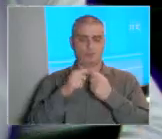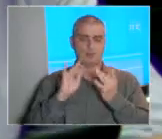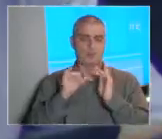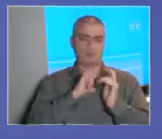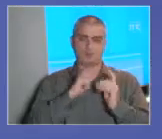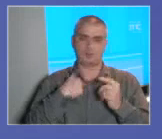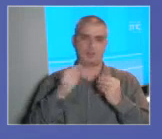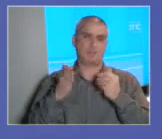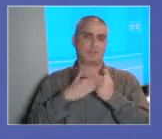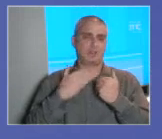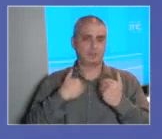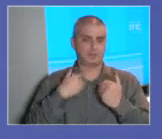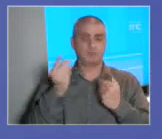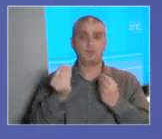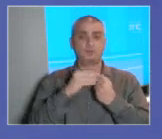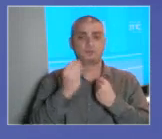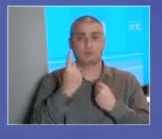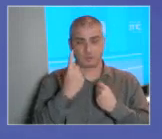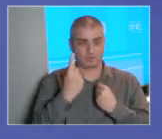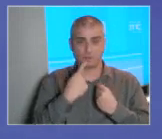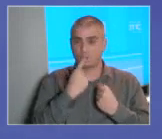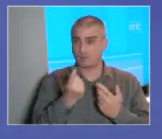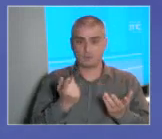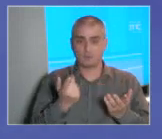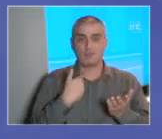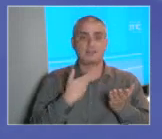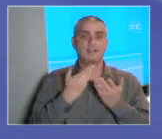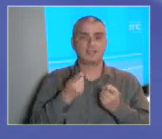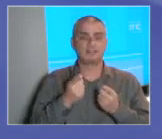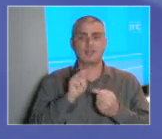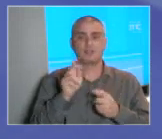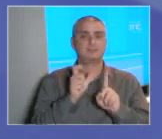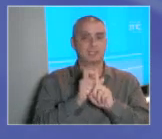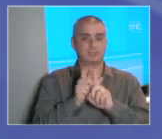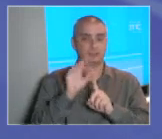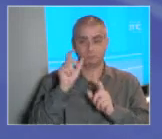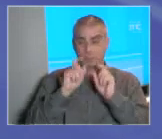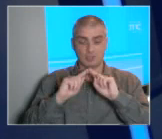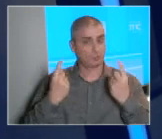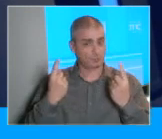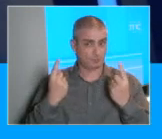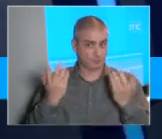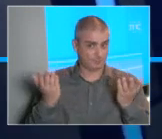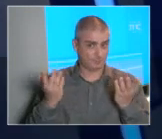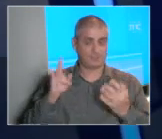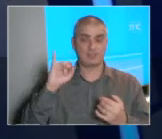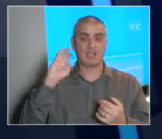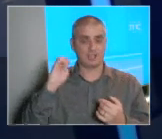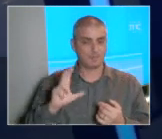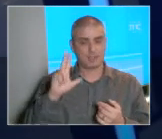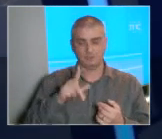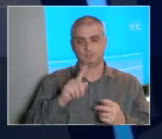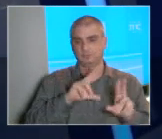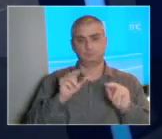לניגוד העניינים שלי עם רעייתי. הוא מוסיף עוד דבר, אני גם, הוא אומר, אני התייחסתי לענייני החסינות גם של אנשים אחרים, היה נערך חיים כץ, גם